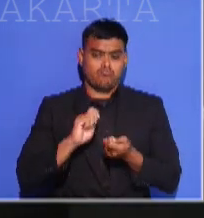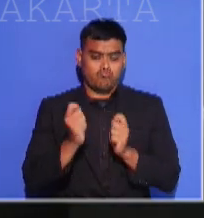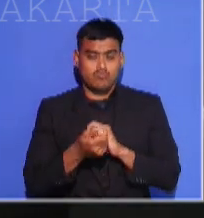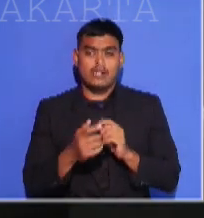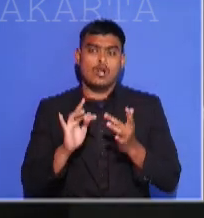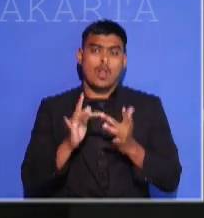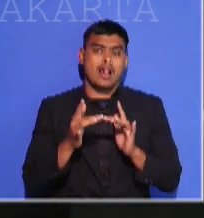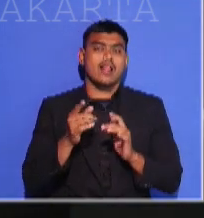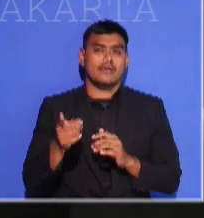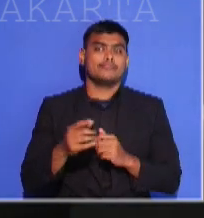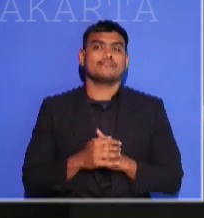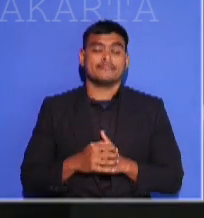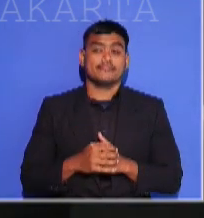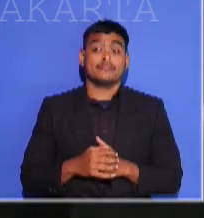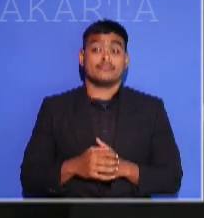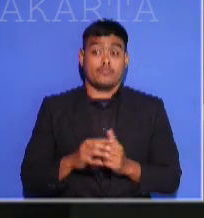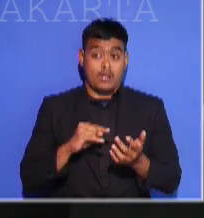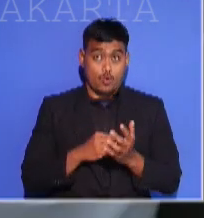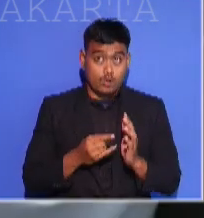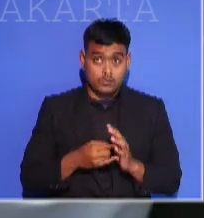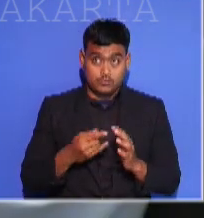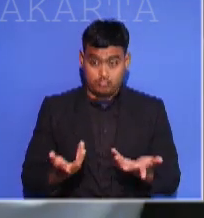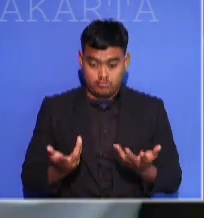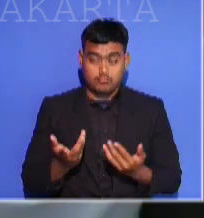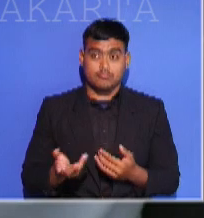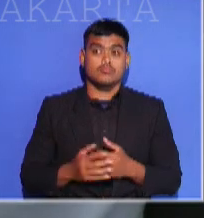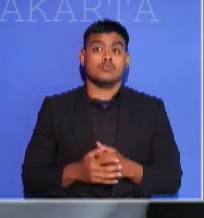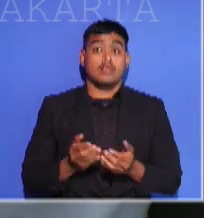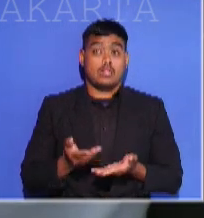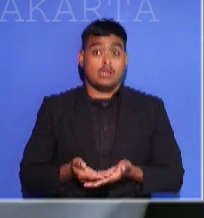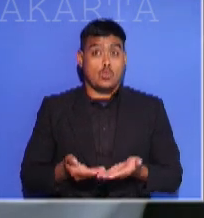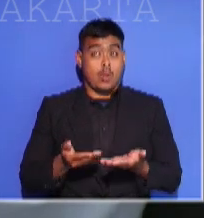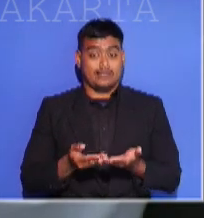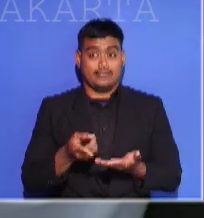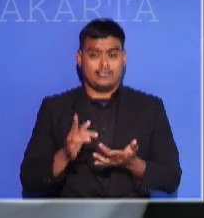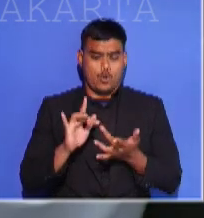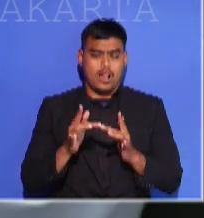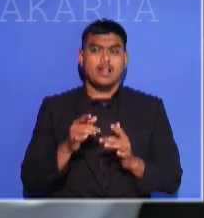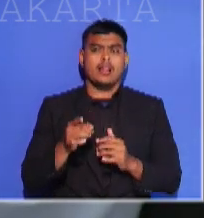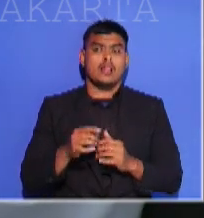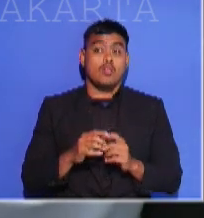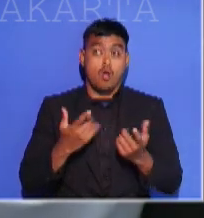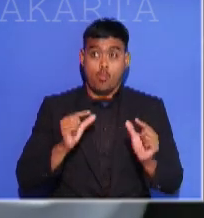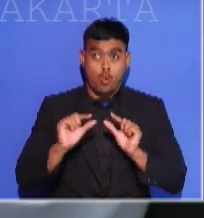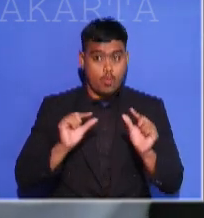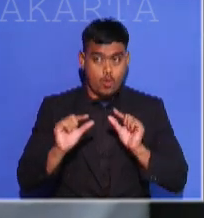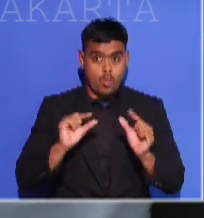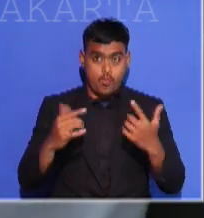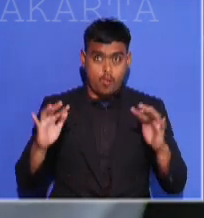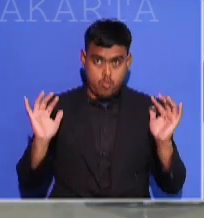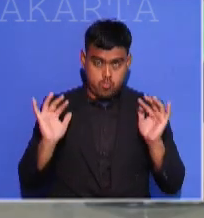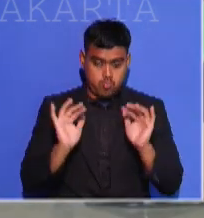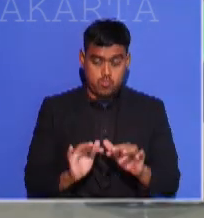technology for a digital Society cfds kembali menghadirkan sejumlah tokoh penting seperti Nur hadadii